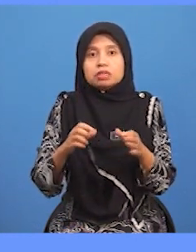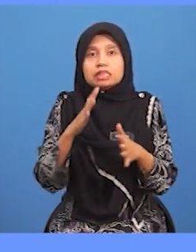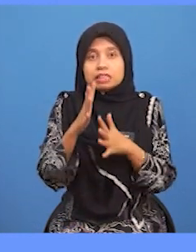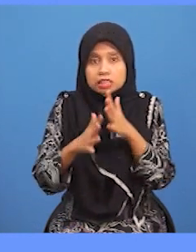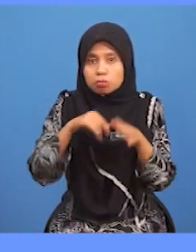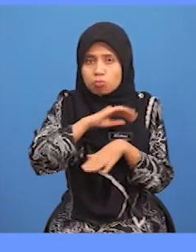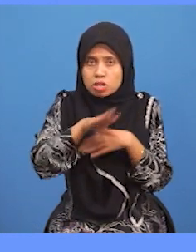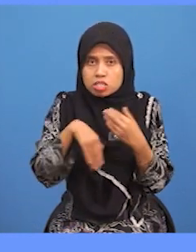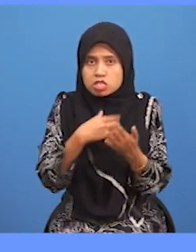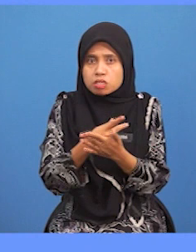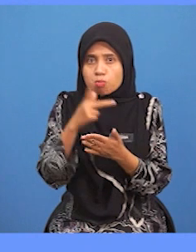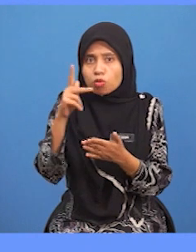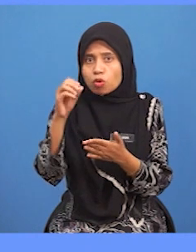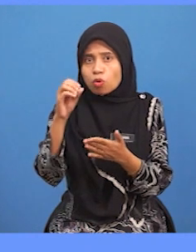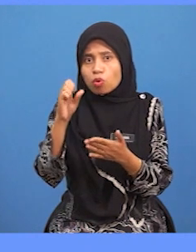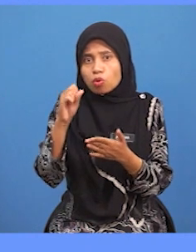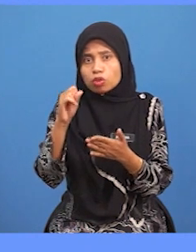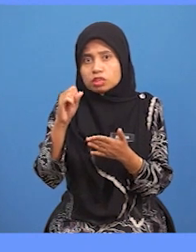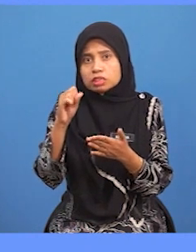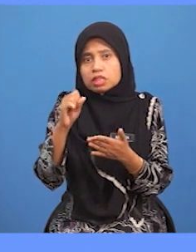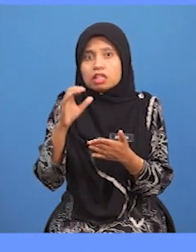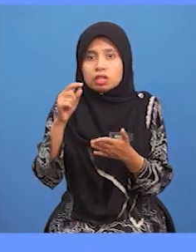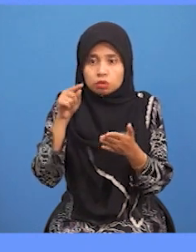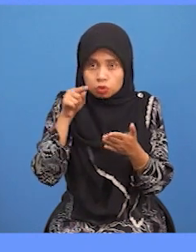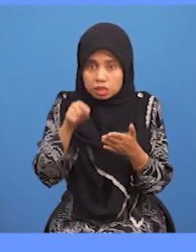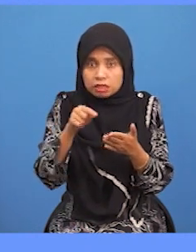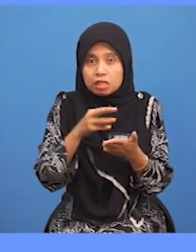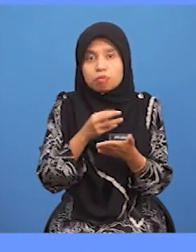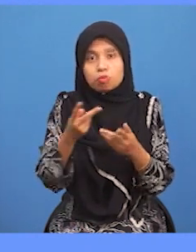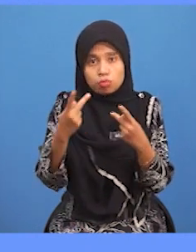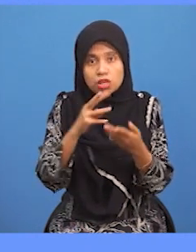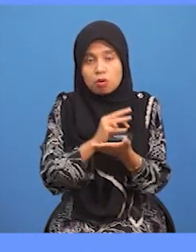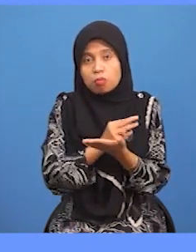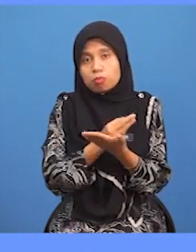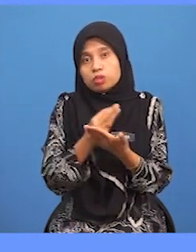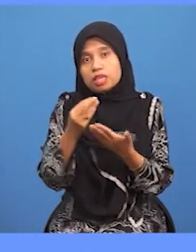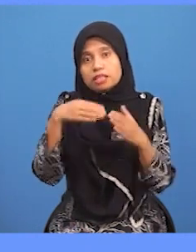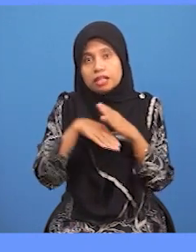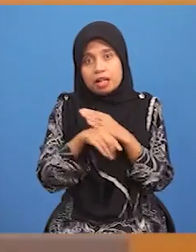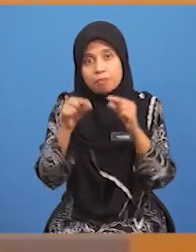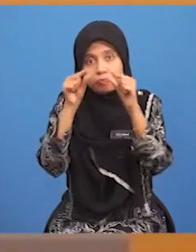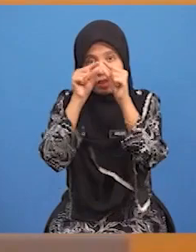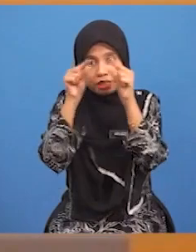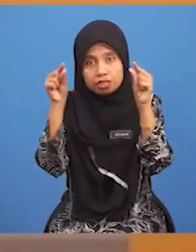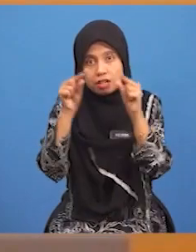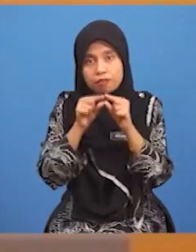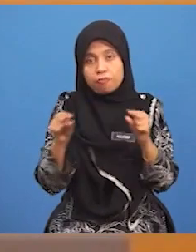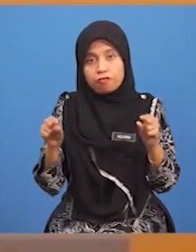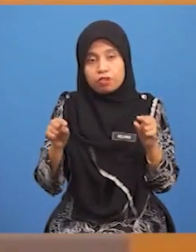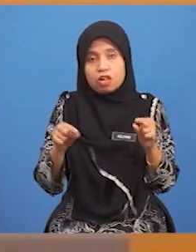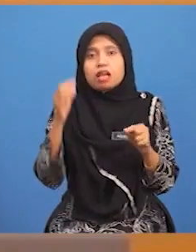kos yang terlibat dalam graf dan menunjukkan titik pulang modal di dalam graf tersebut.